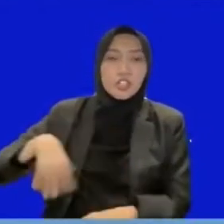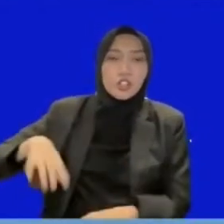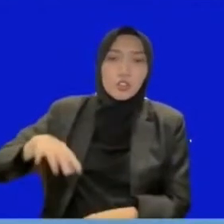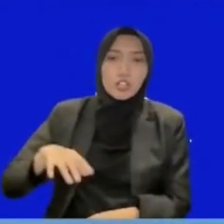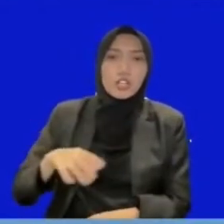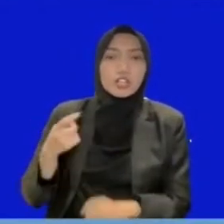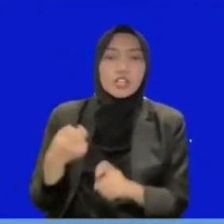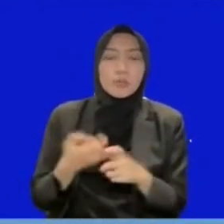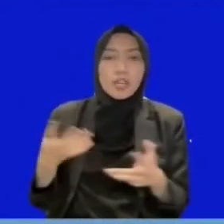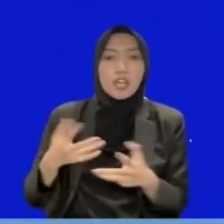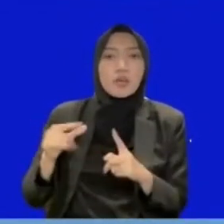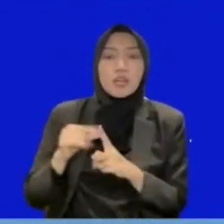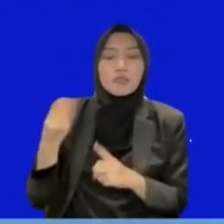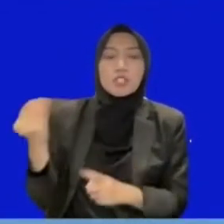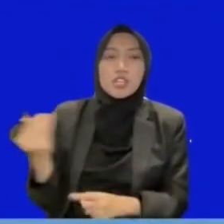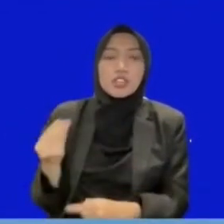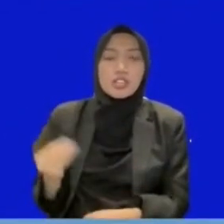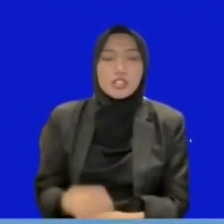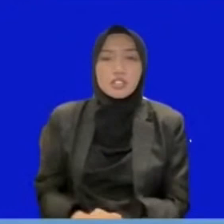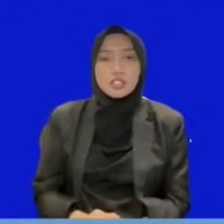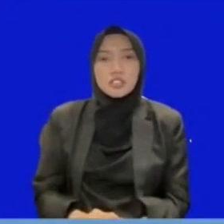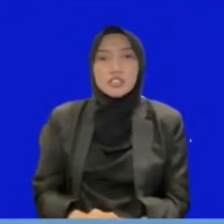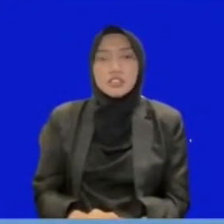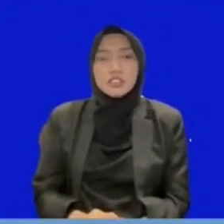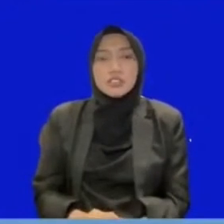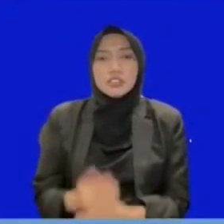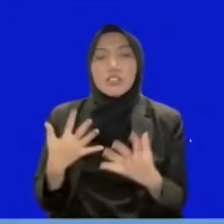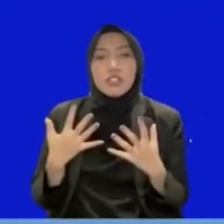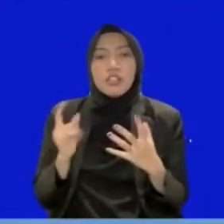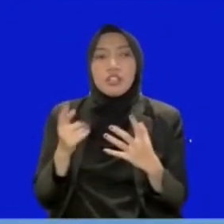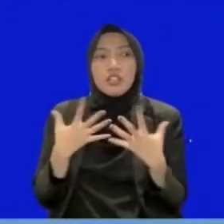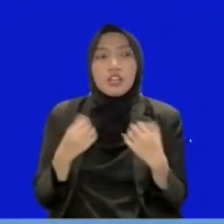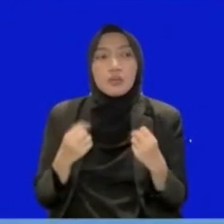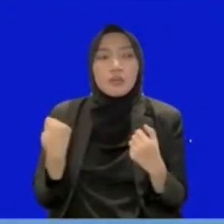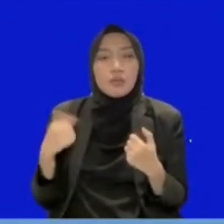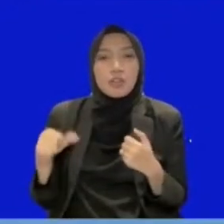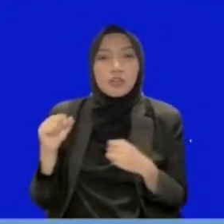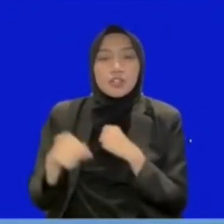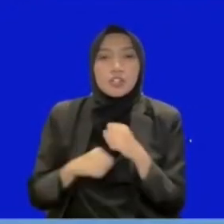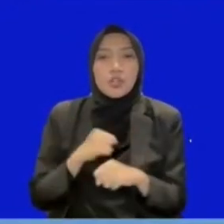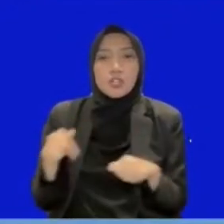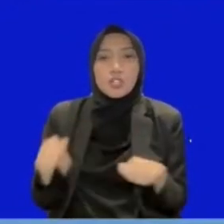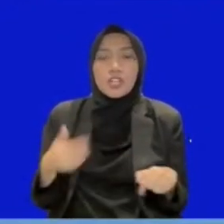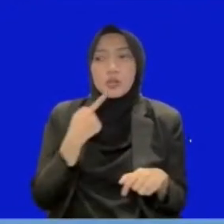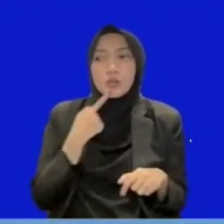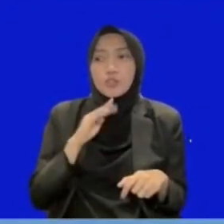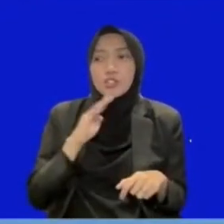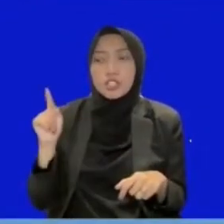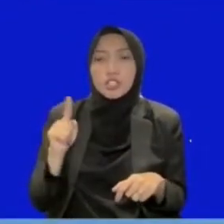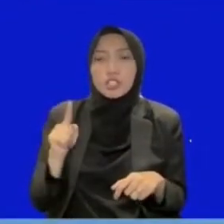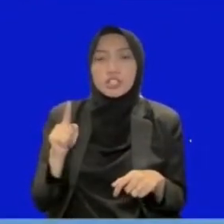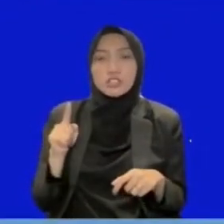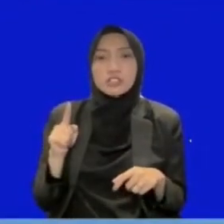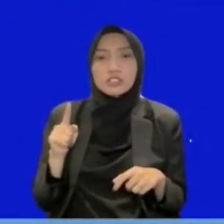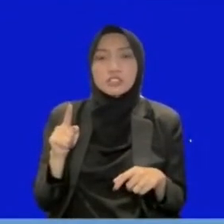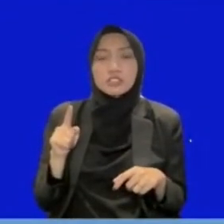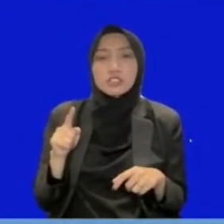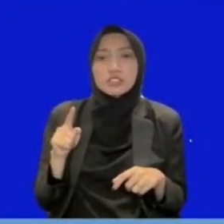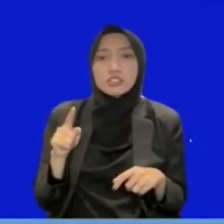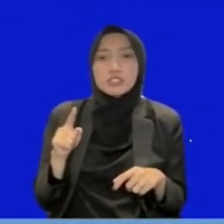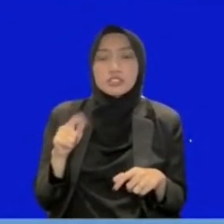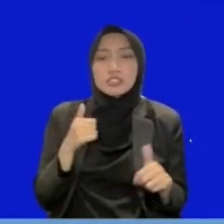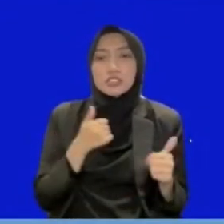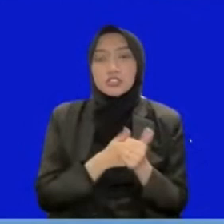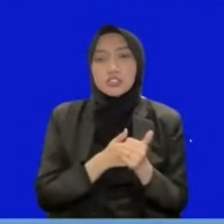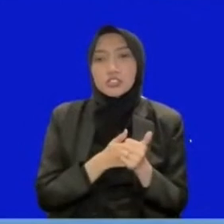pariwisata gitu. Dan mungkin ada harapan baru ya di tahun ini, Alhamdulillah Sangiran